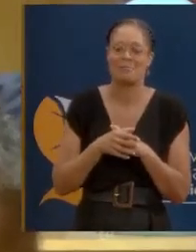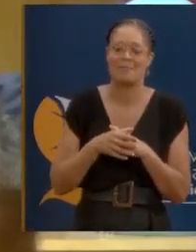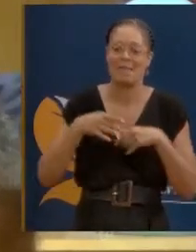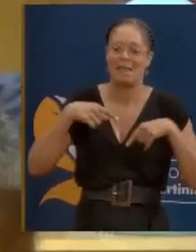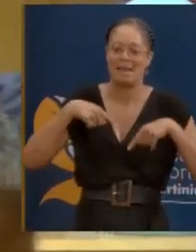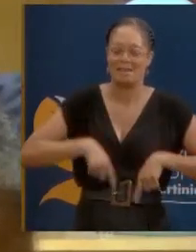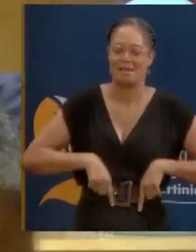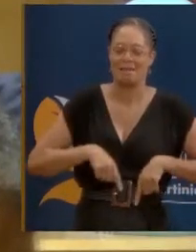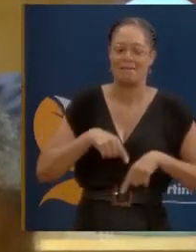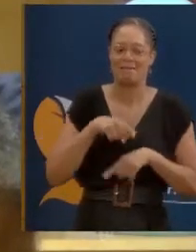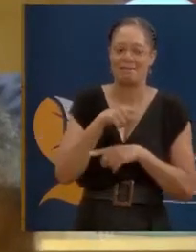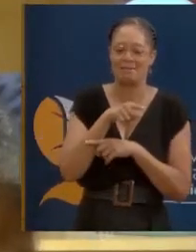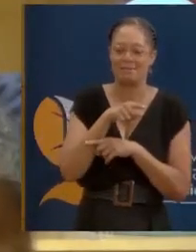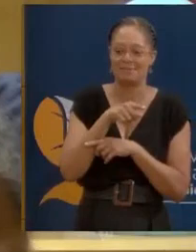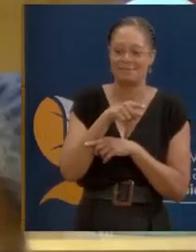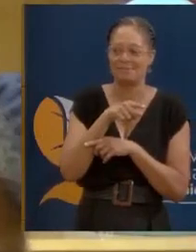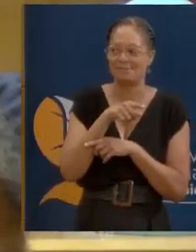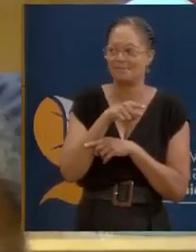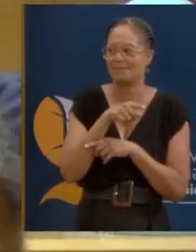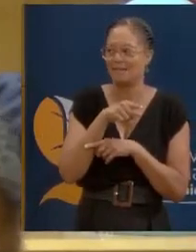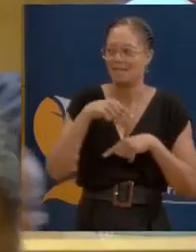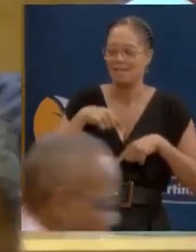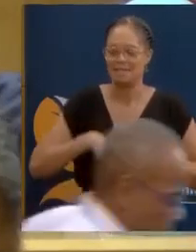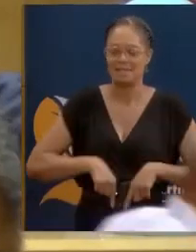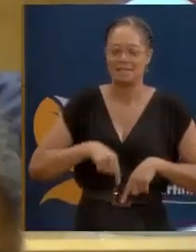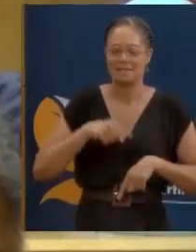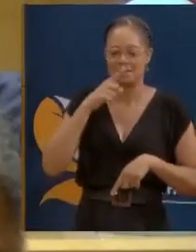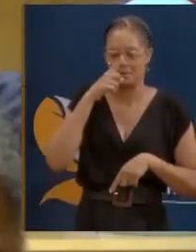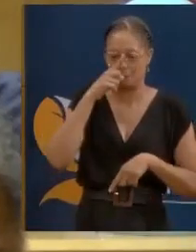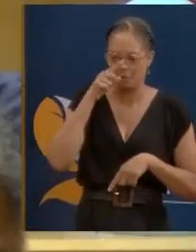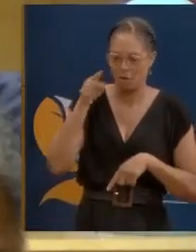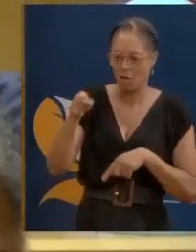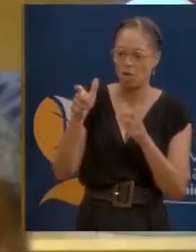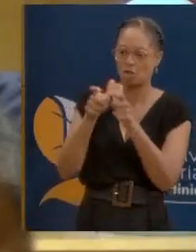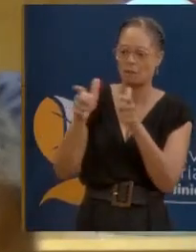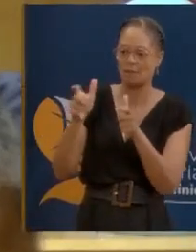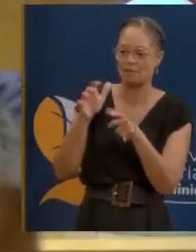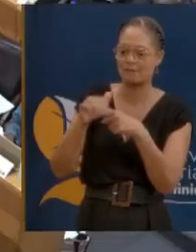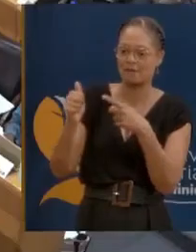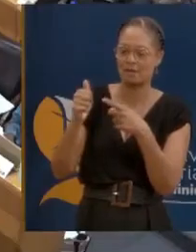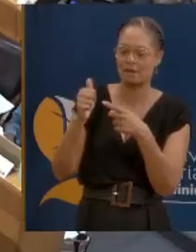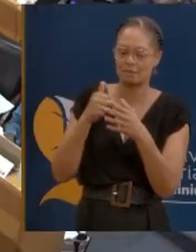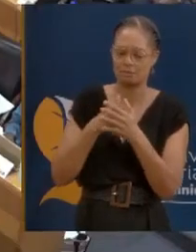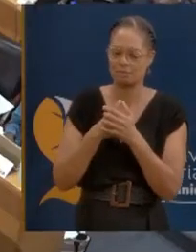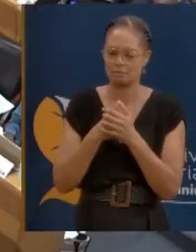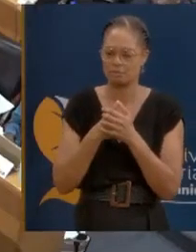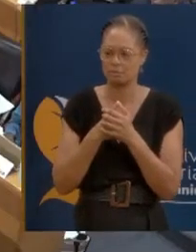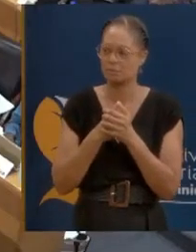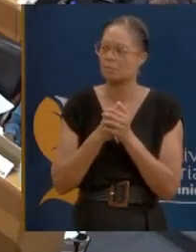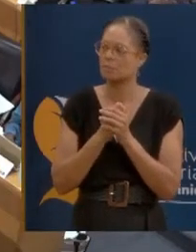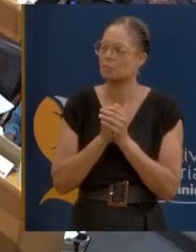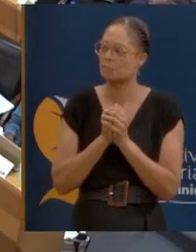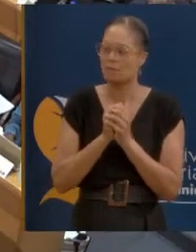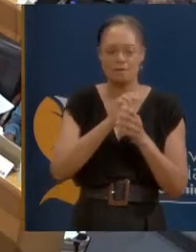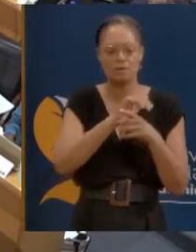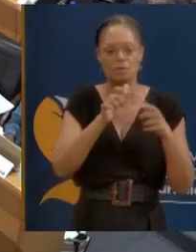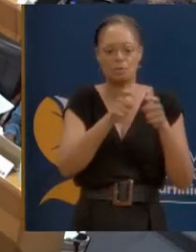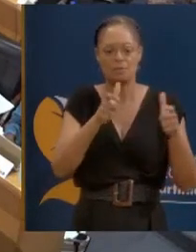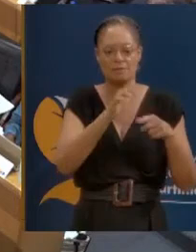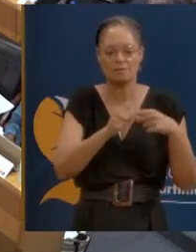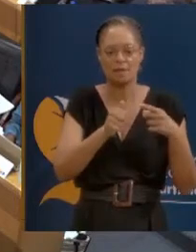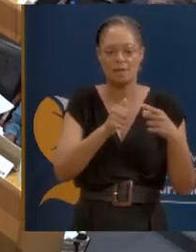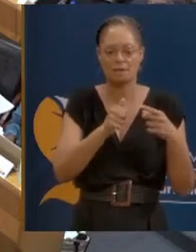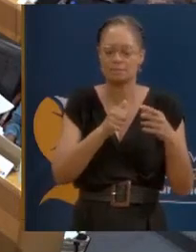progressivement le service, la direction qui faisait de la concurrence, qui examinait